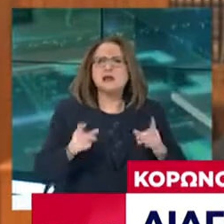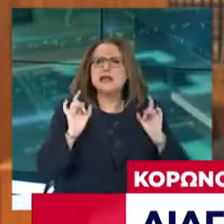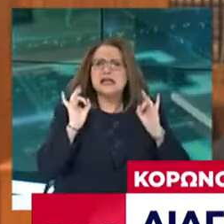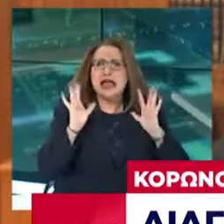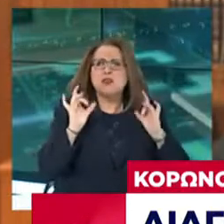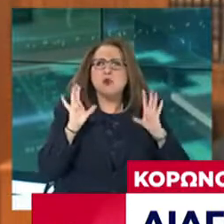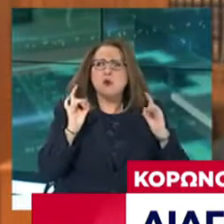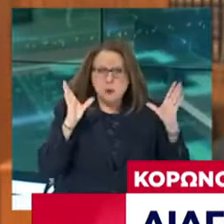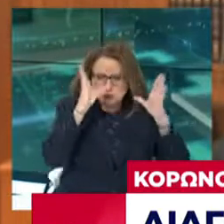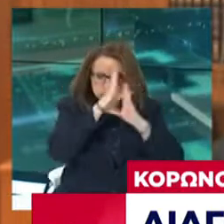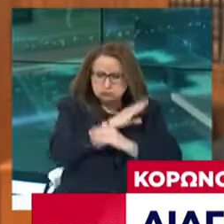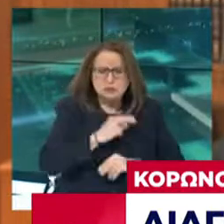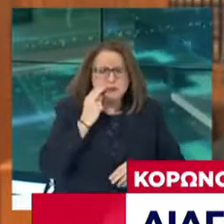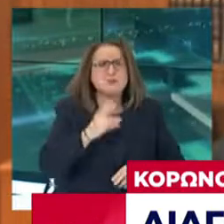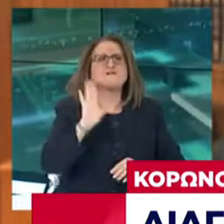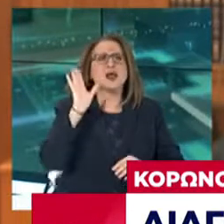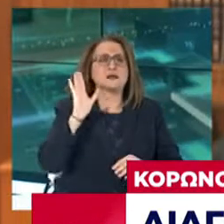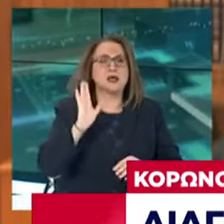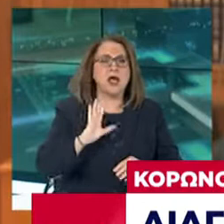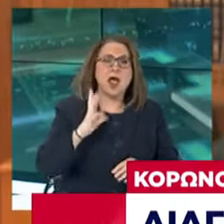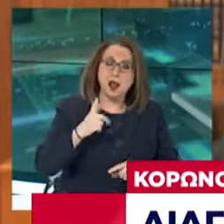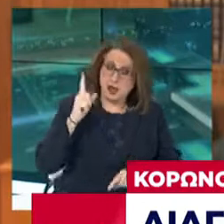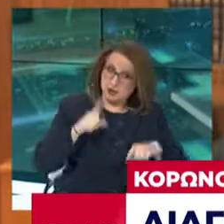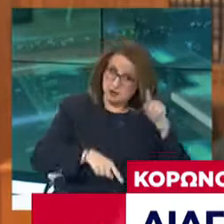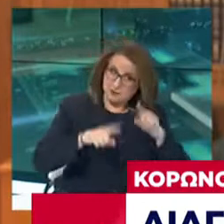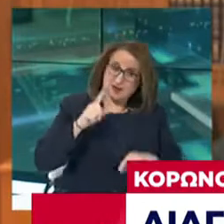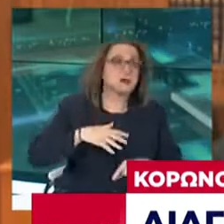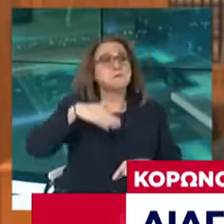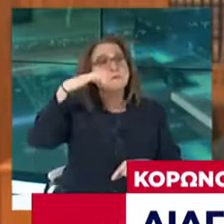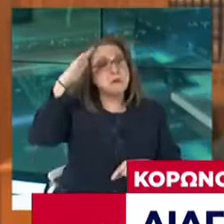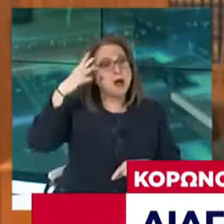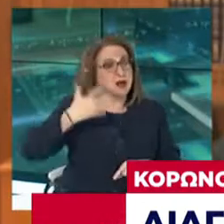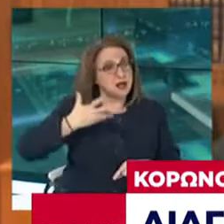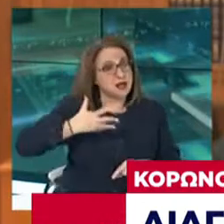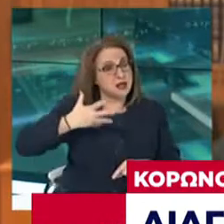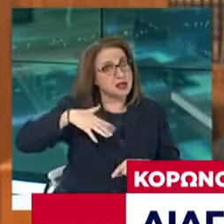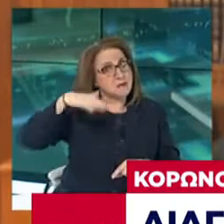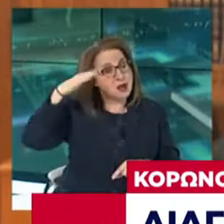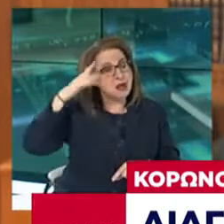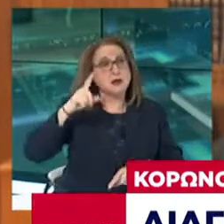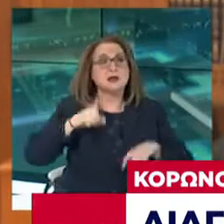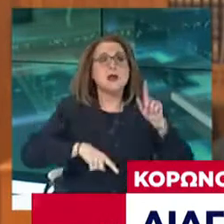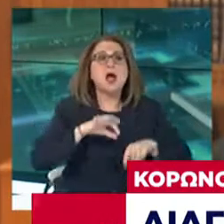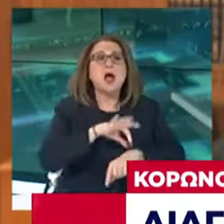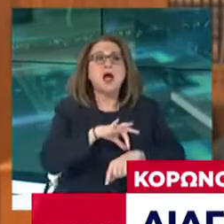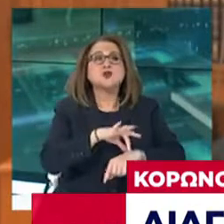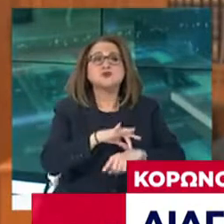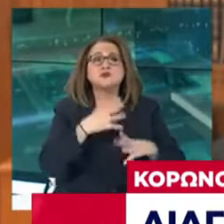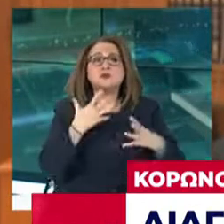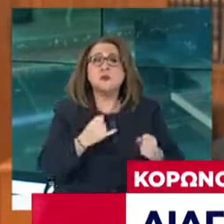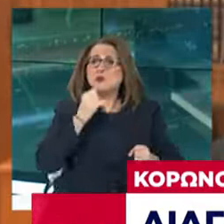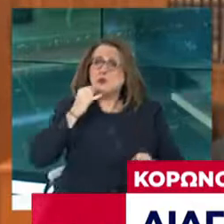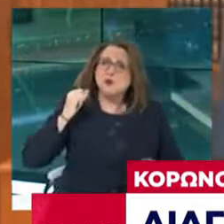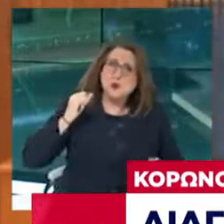συμπτώματα. Ωστόσο, κάποιοι συμπολίτες μας, κυρίως μεγάλης ηλικίας, και όσοι πάσχουν από χρόνια νοσήματα,